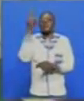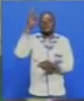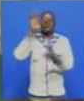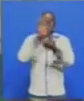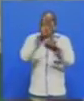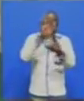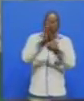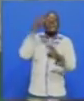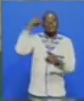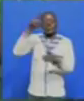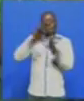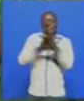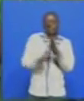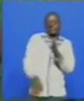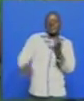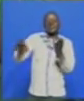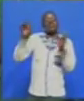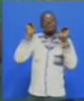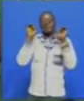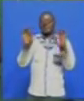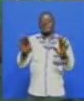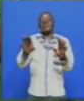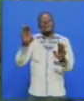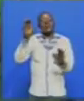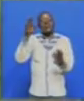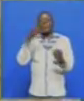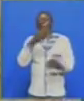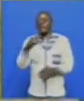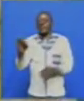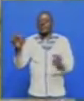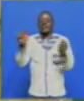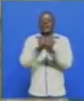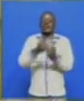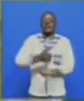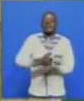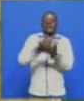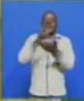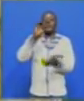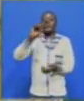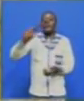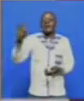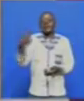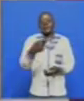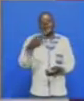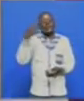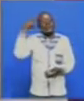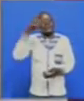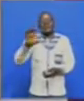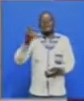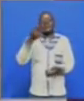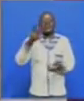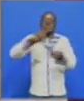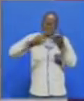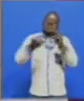pour la réduction des risques de catastrophe au Burkina, avec l'appui de l'ONG humanitaire Christian Aid et ses